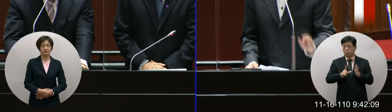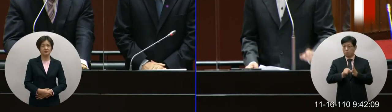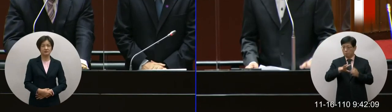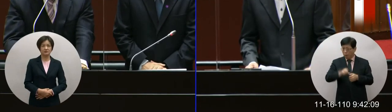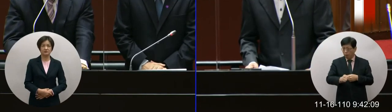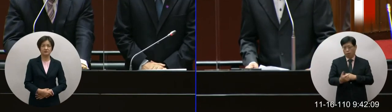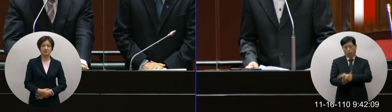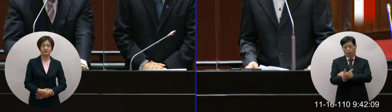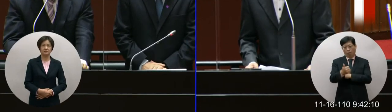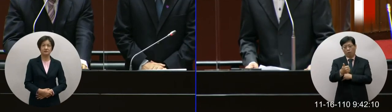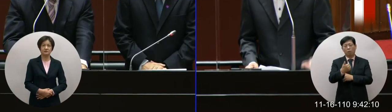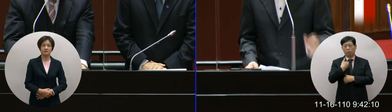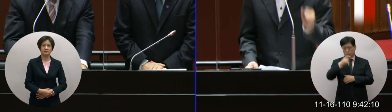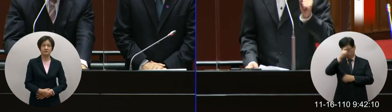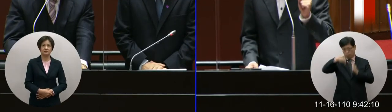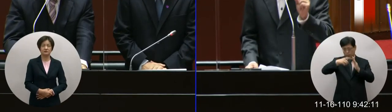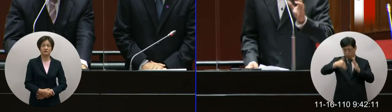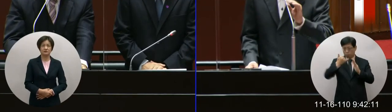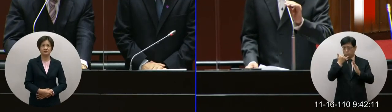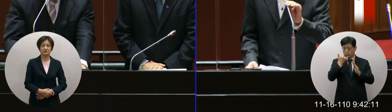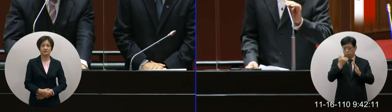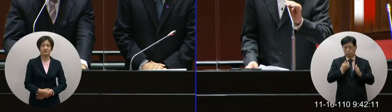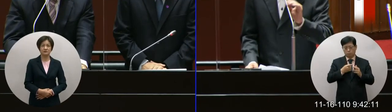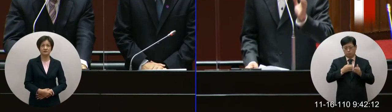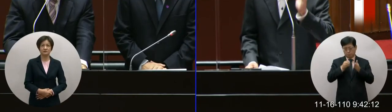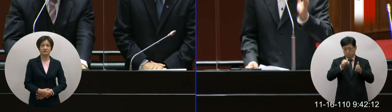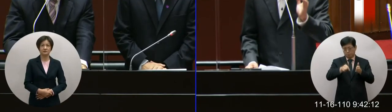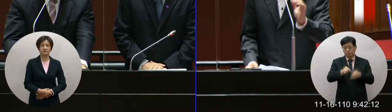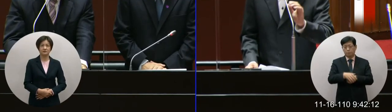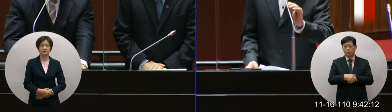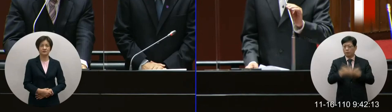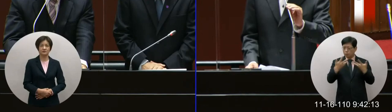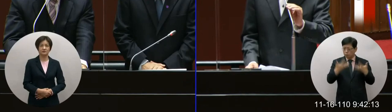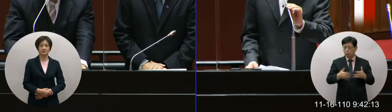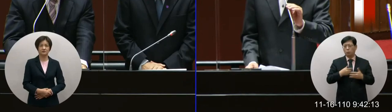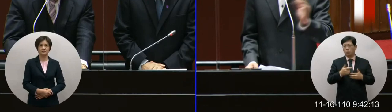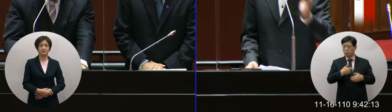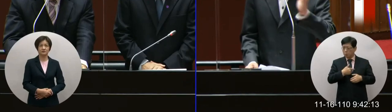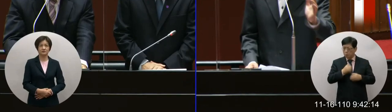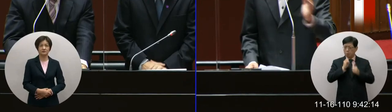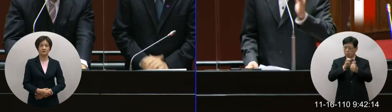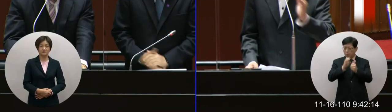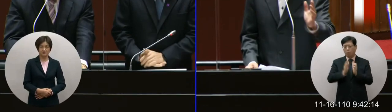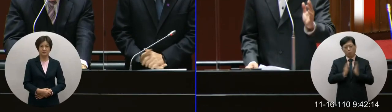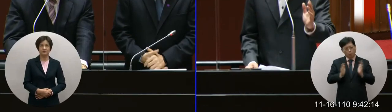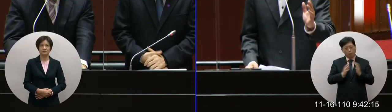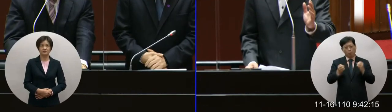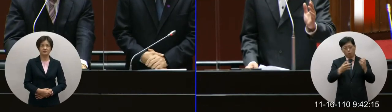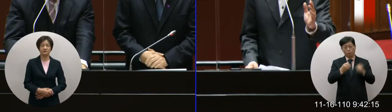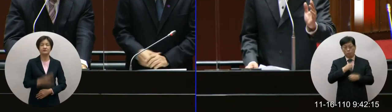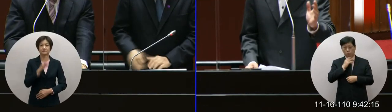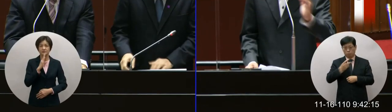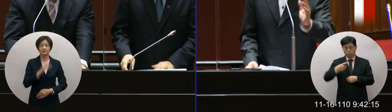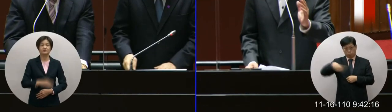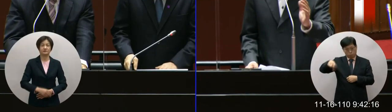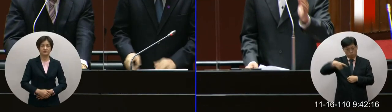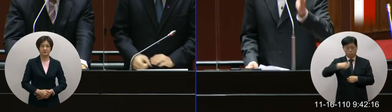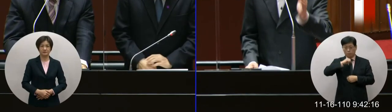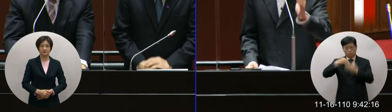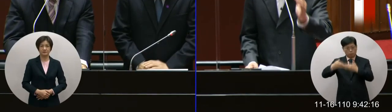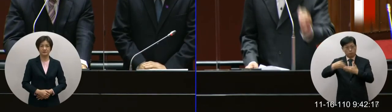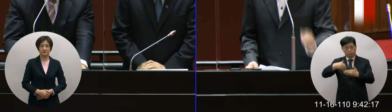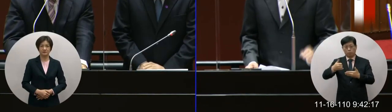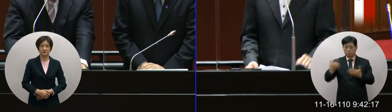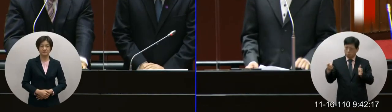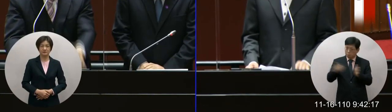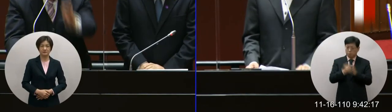啊，我们也希望说院长能掌握这样的一个气氛的哈，多多释出善意，希望两边啊，哦，台海